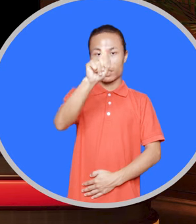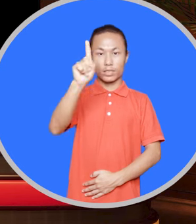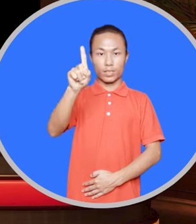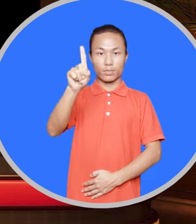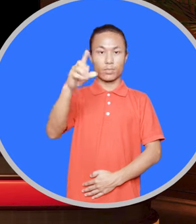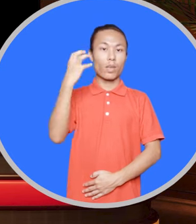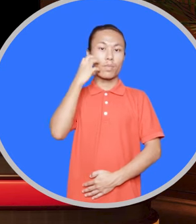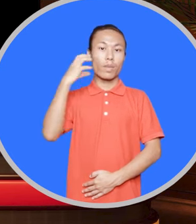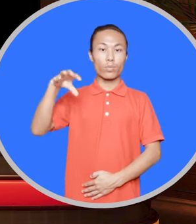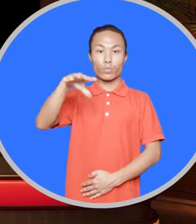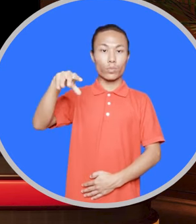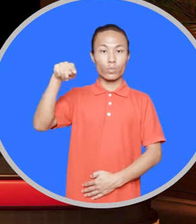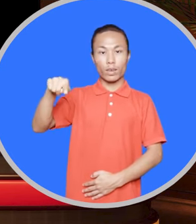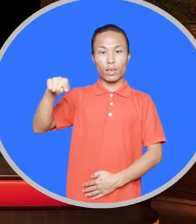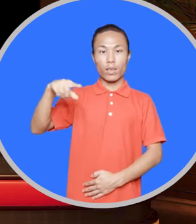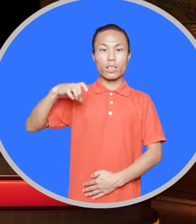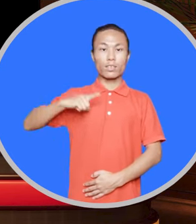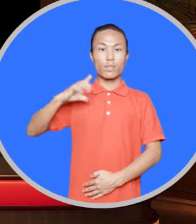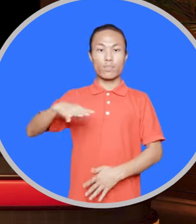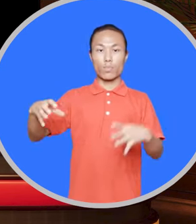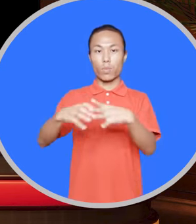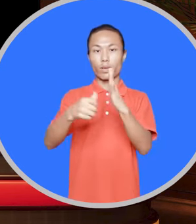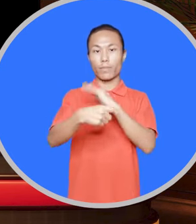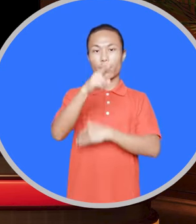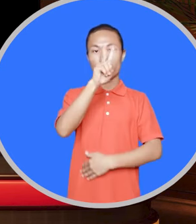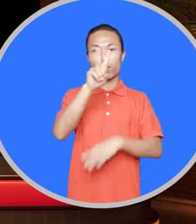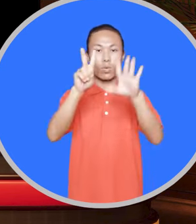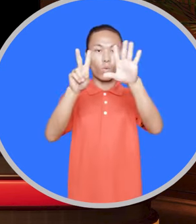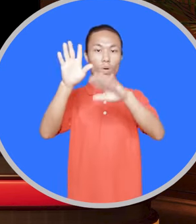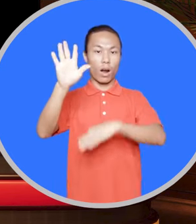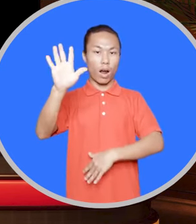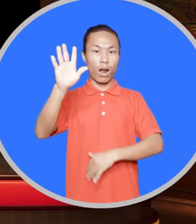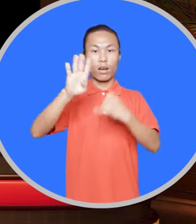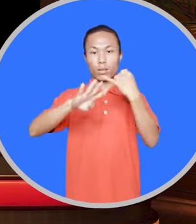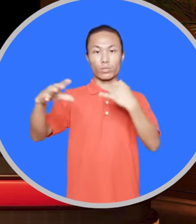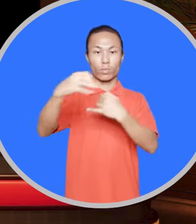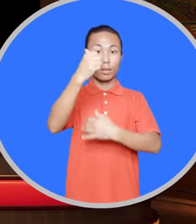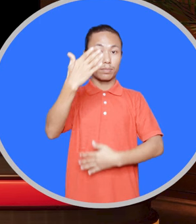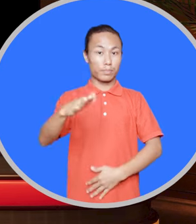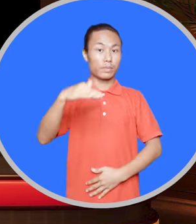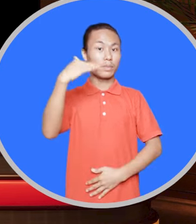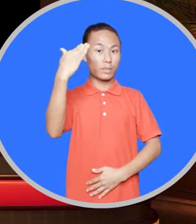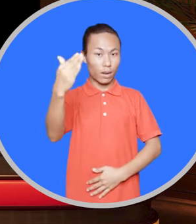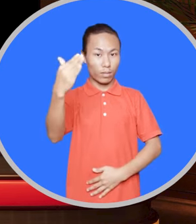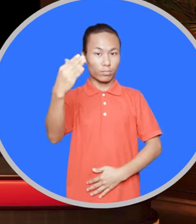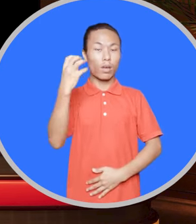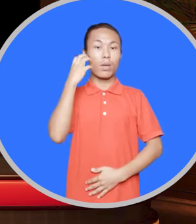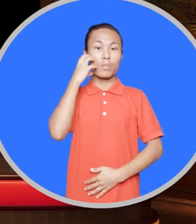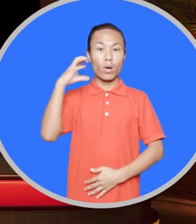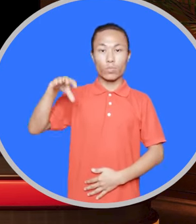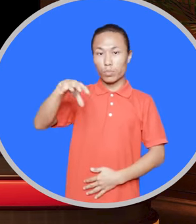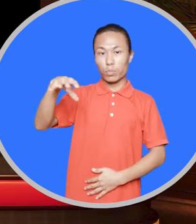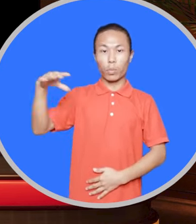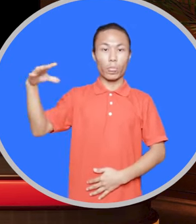ရ295တပ်စခန်းကိုဧပြီ17ရက်နေ့မှာတော်လိုင်းအင်အားစုတွေကထိုက်ခိုက်သိမ်းပိုက်လိုက်ပြီးတဲ့နောက်အာနာသိန်းကျန်းဖတ်စစ်ကောင်စီက